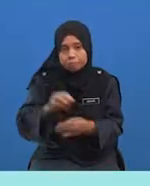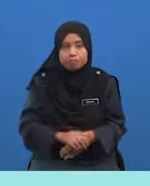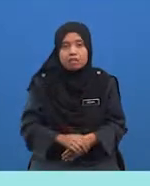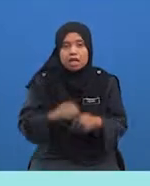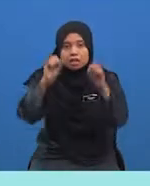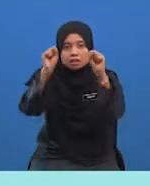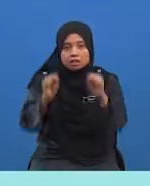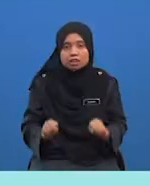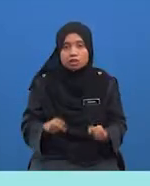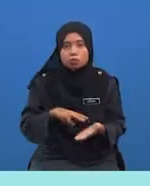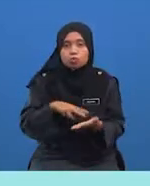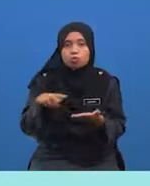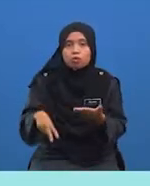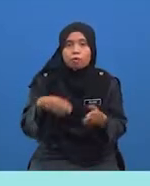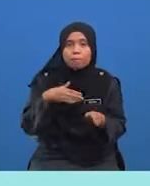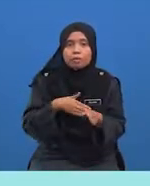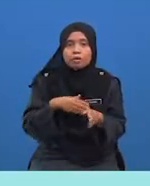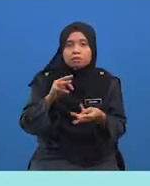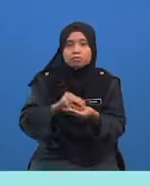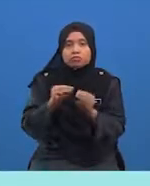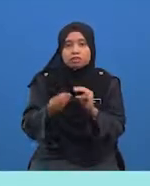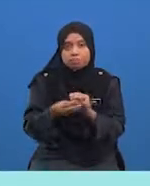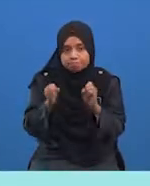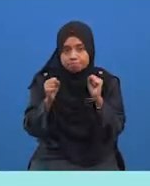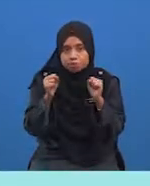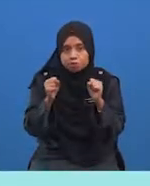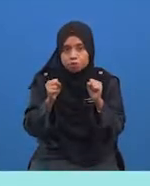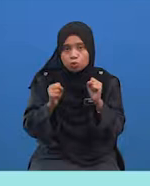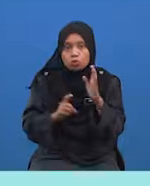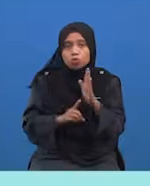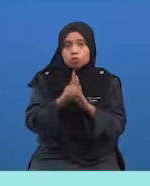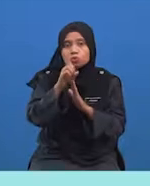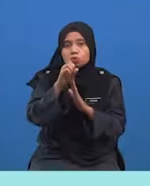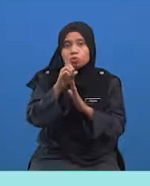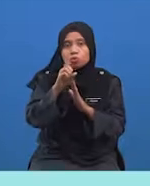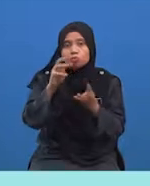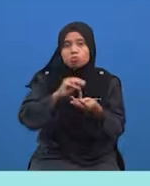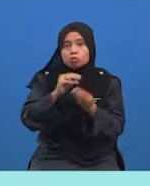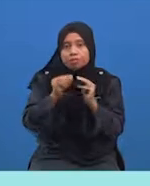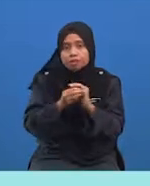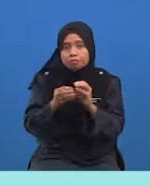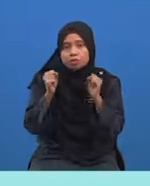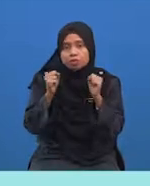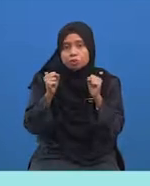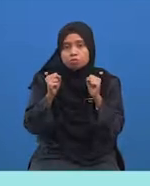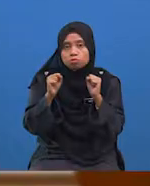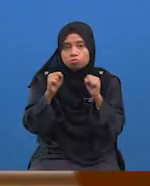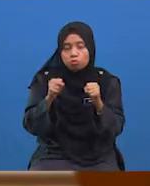mm. Salji turun pada musim sejuk. Suhu musim sejuk boleh mencapai takat